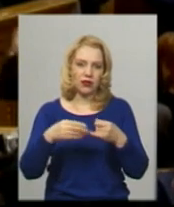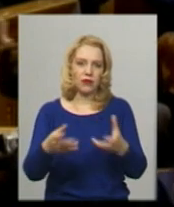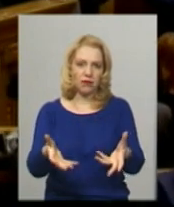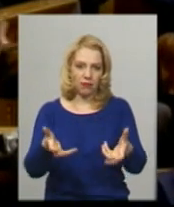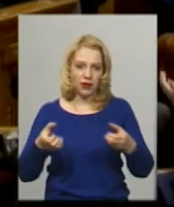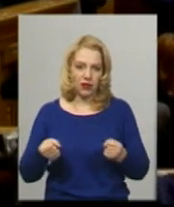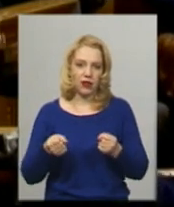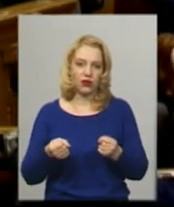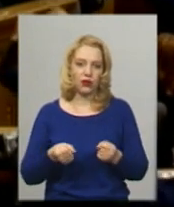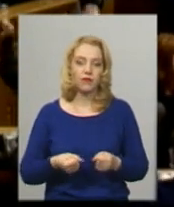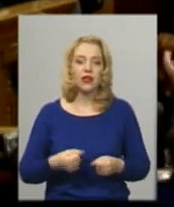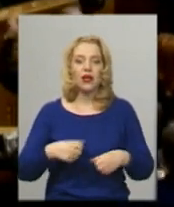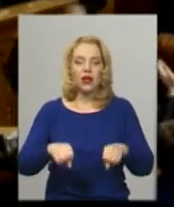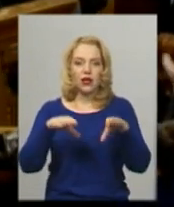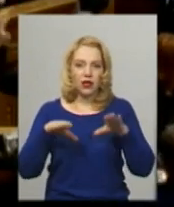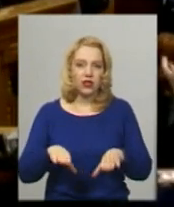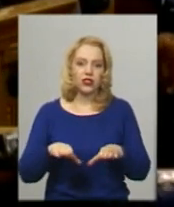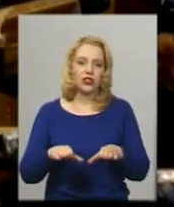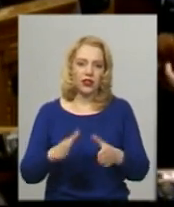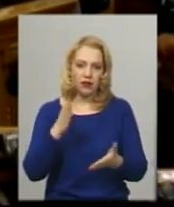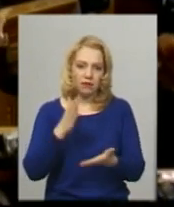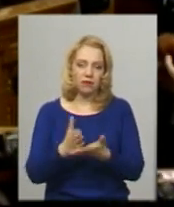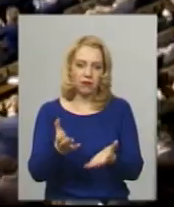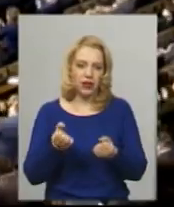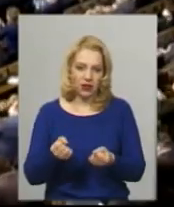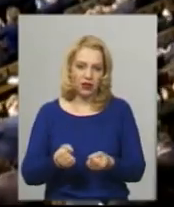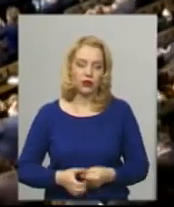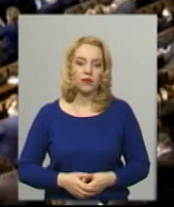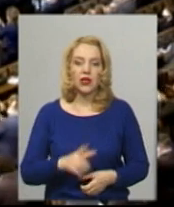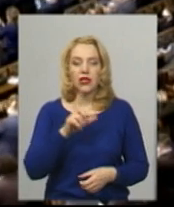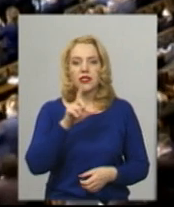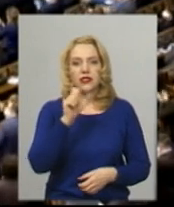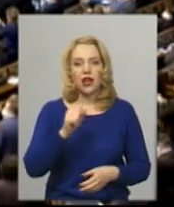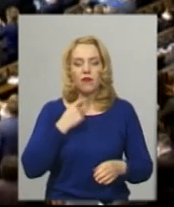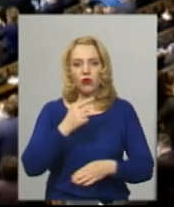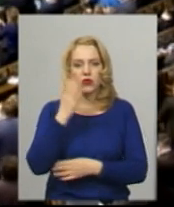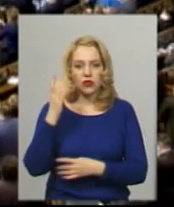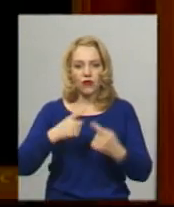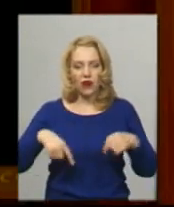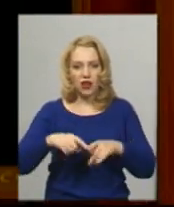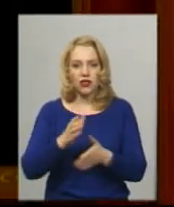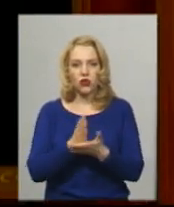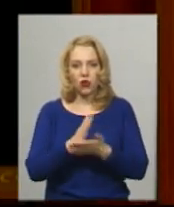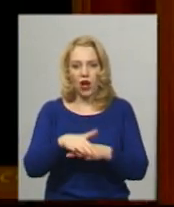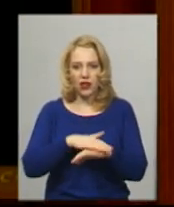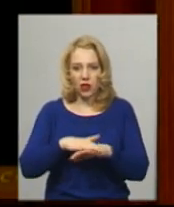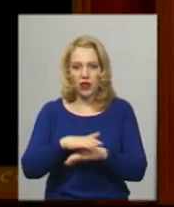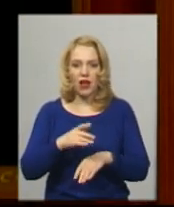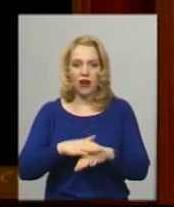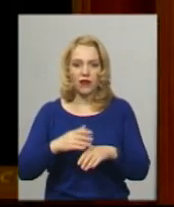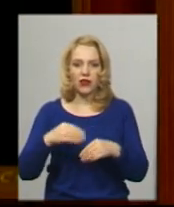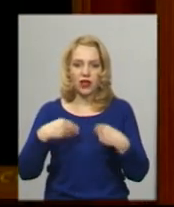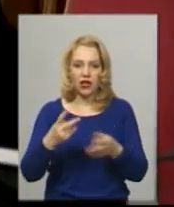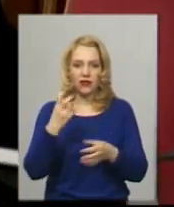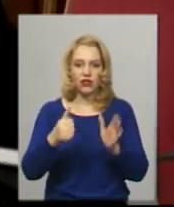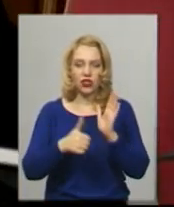«259, рішення прийнято». За проголосували фракції «Слуга народу», нардепи віддали 206